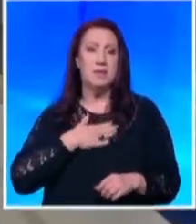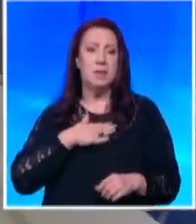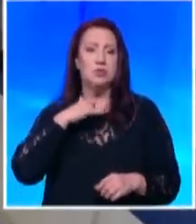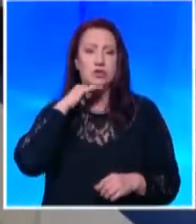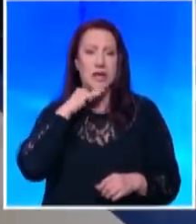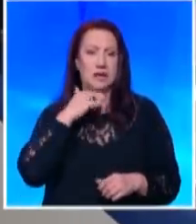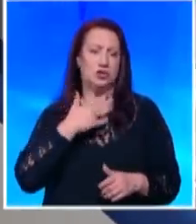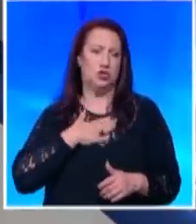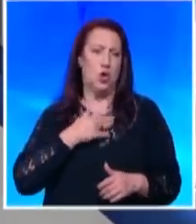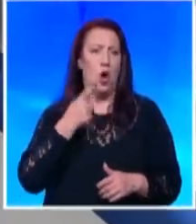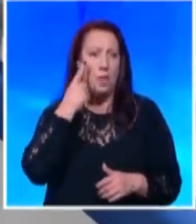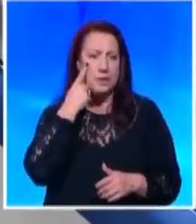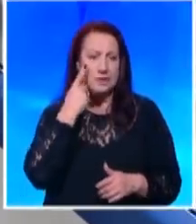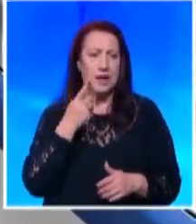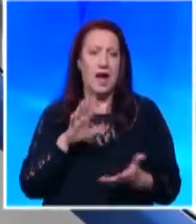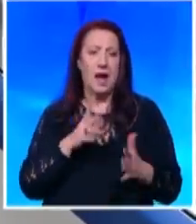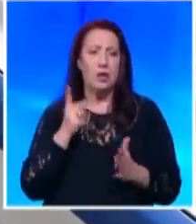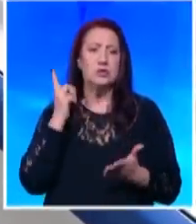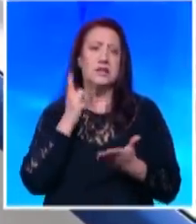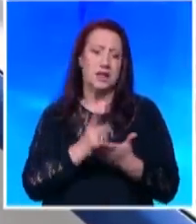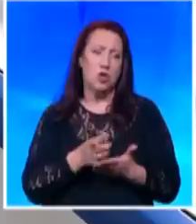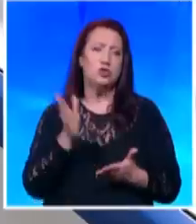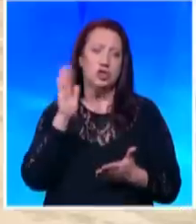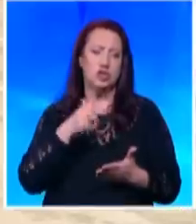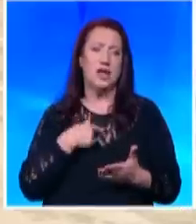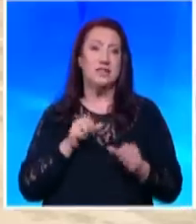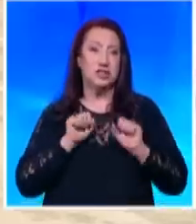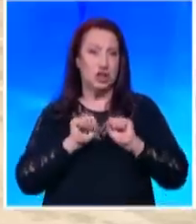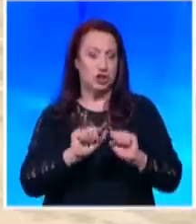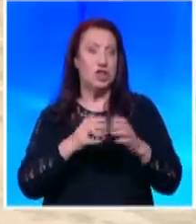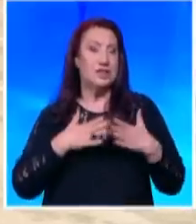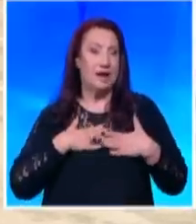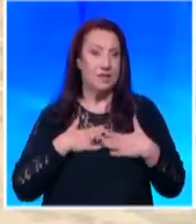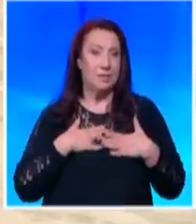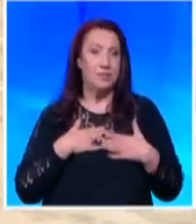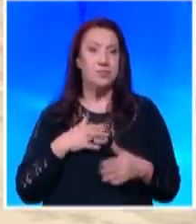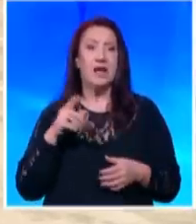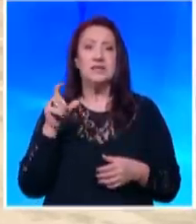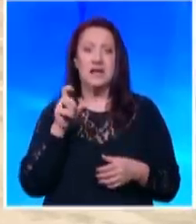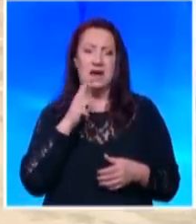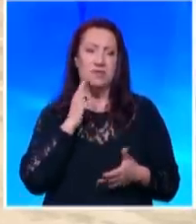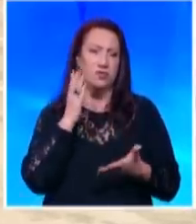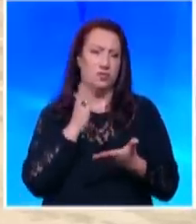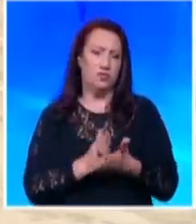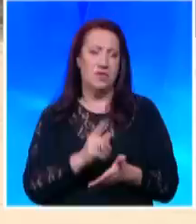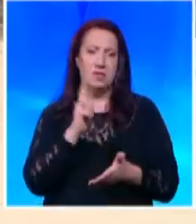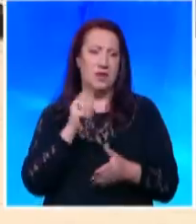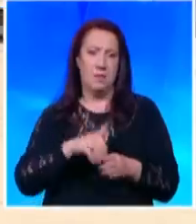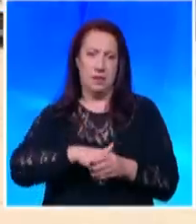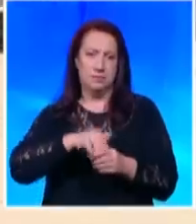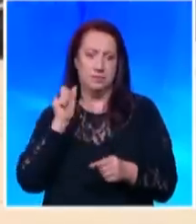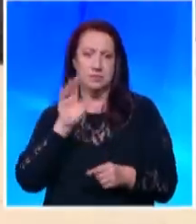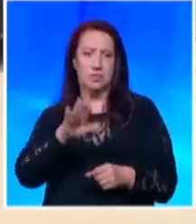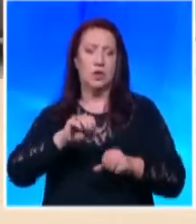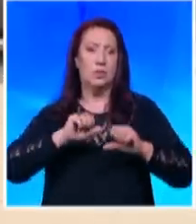опит. Ако се наложи, ще се защитавам. Сарафов е категоричен, че няма да се оттегли от поста си. Посещението на